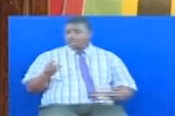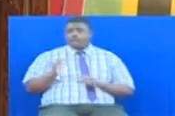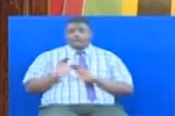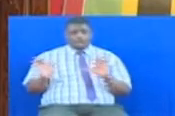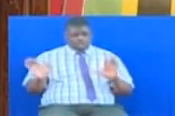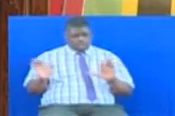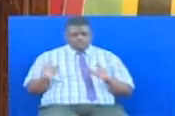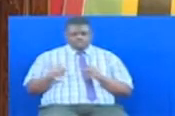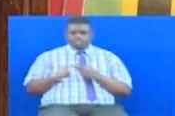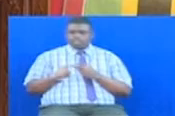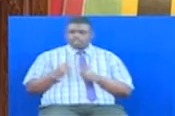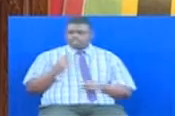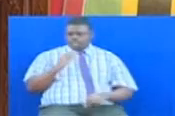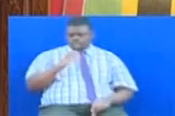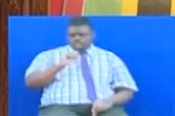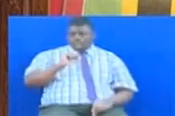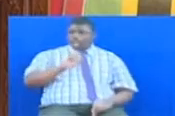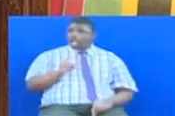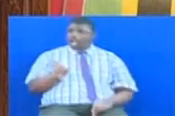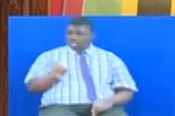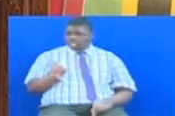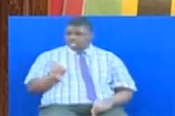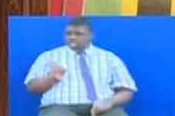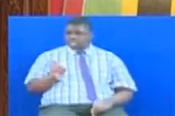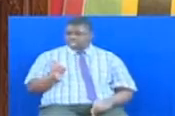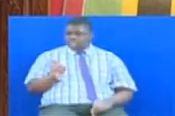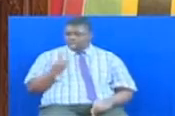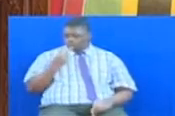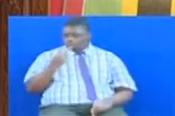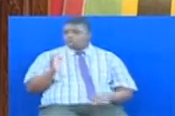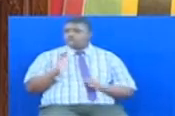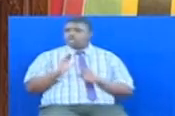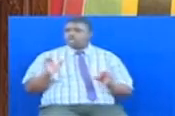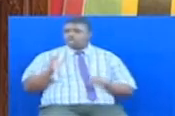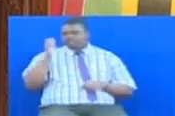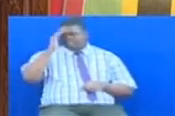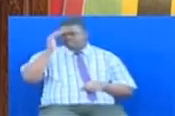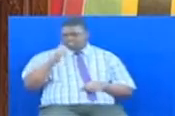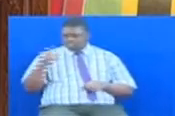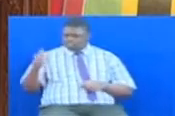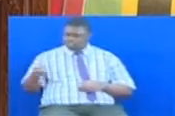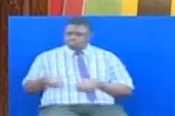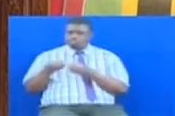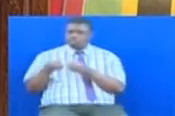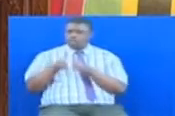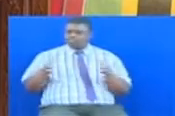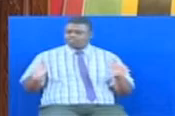Na ni CAG ambaye wakati anaingia baadhi ya watu walifikiri ni wa mchezo mchezo.